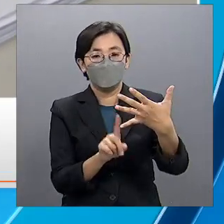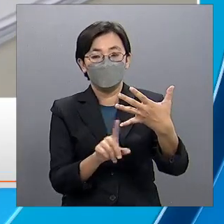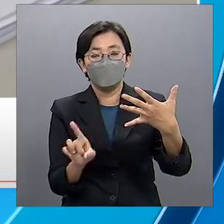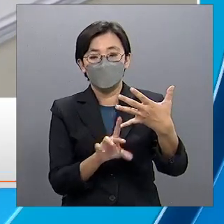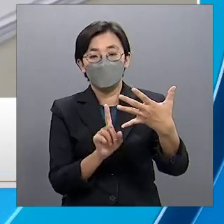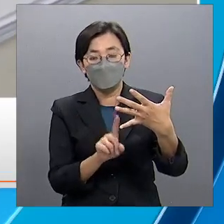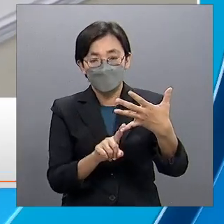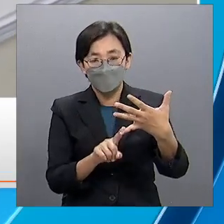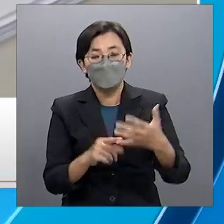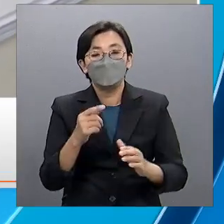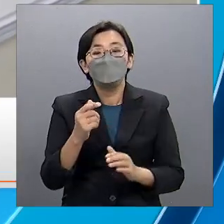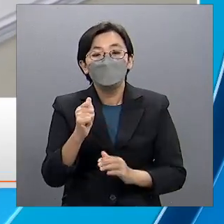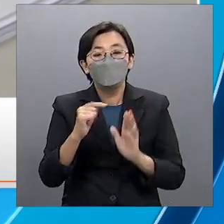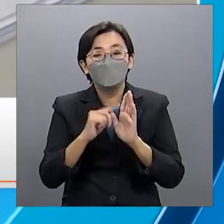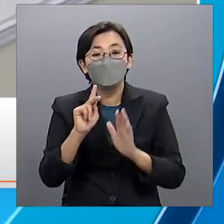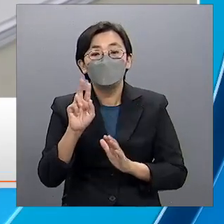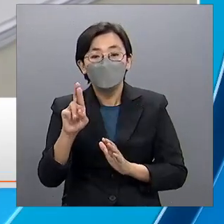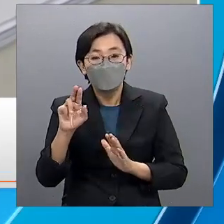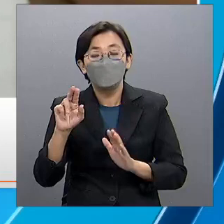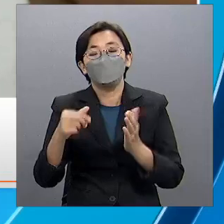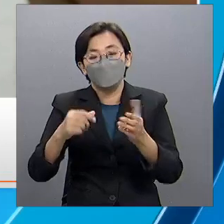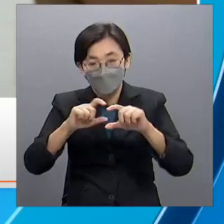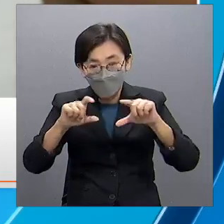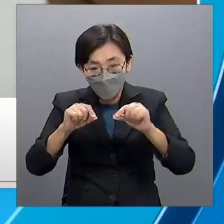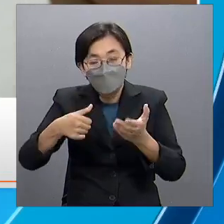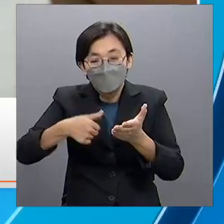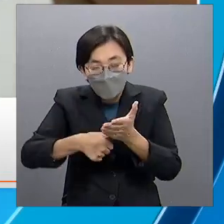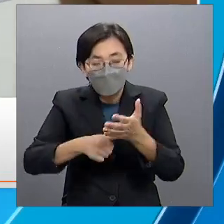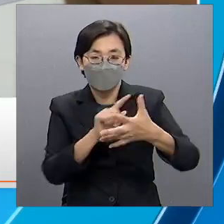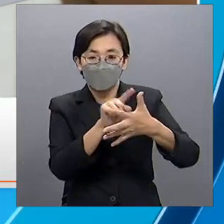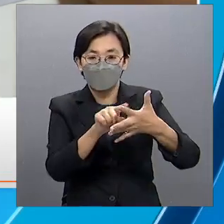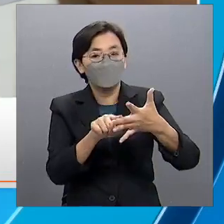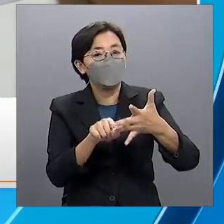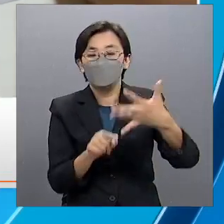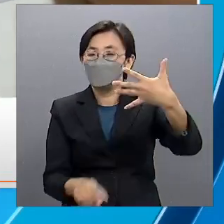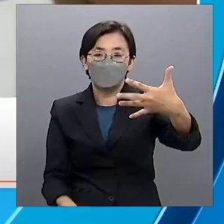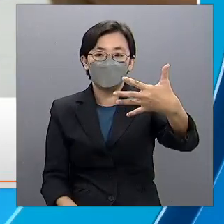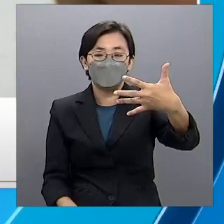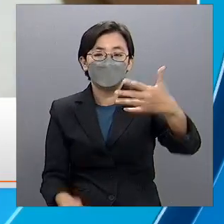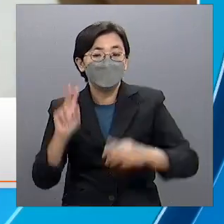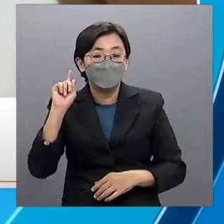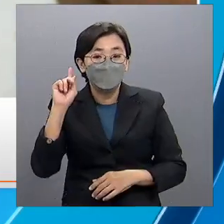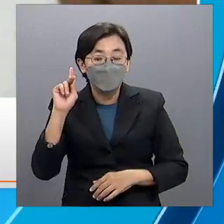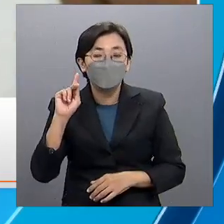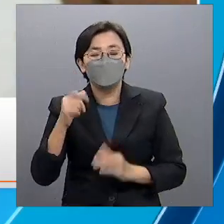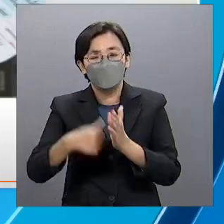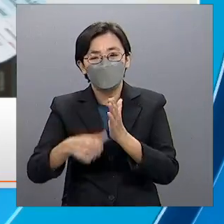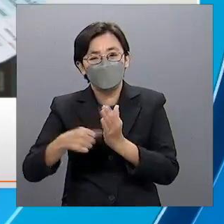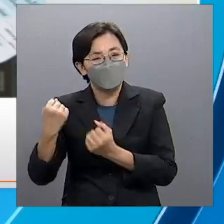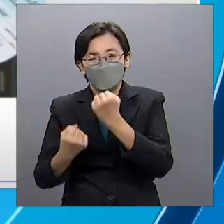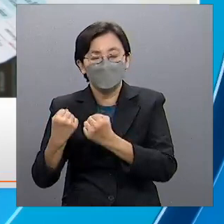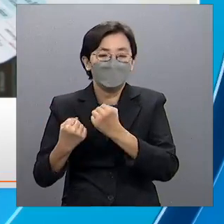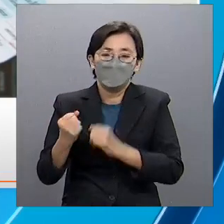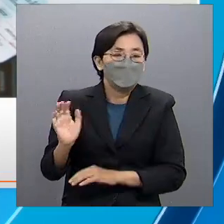มป ์ ที่กรมสรรพากรจัดเก็บอะค่ะจะมี5ประเภทแค่นั้นนะคะอย่างที่เป็นข่าวที่ทางคุณป๊อปกับคุณป้างกล่าวถึงเ